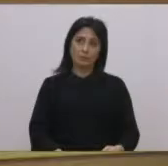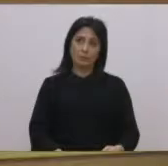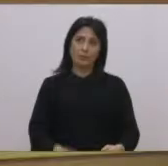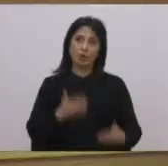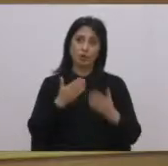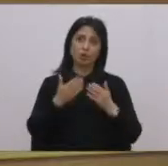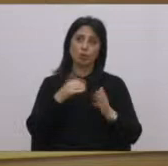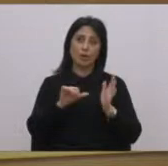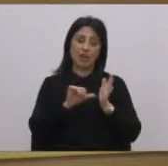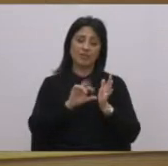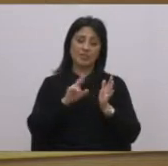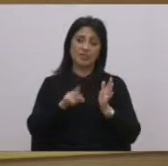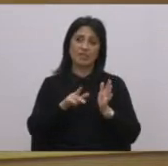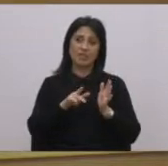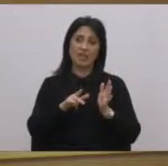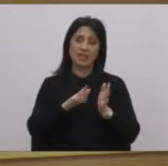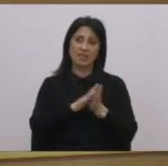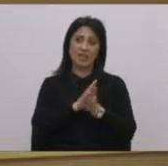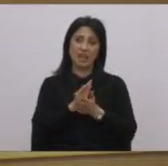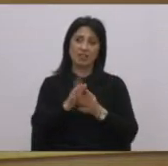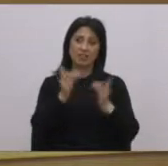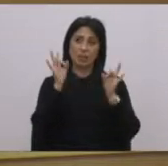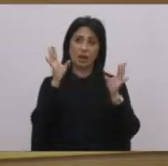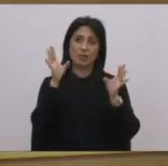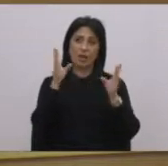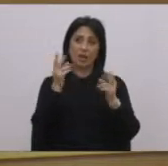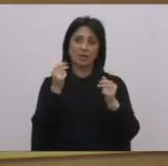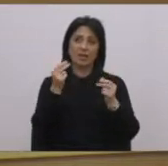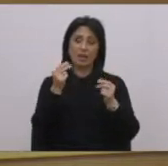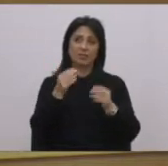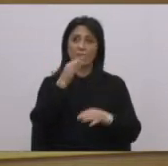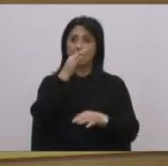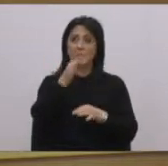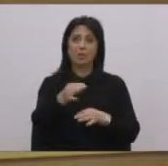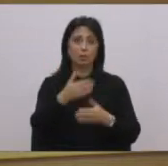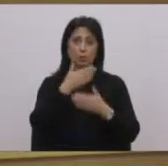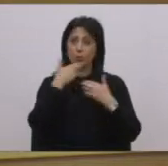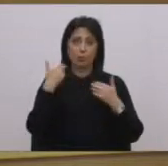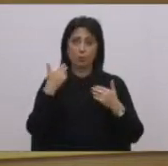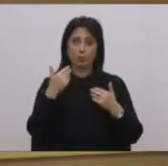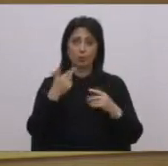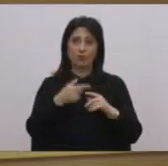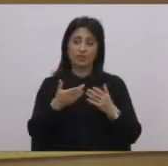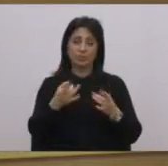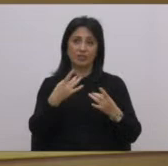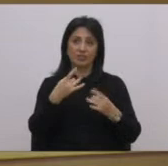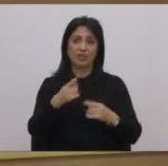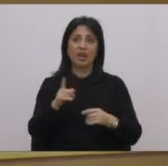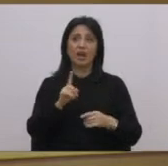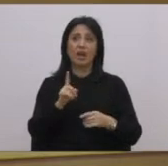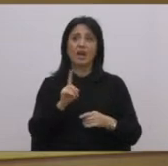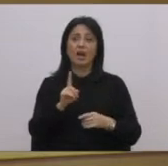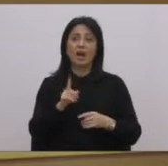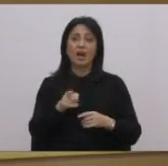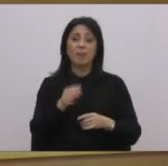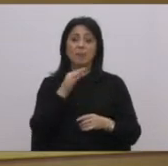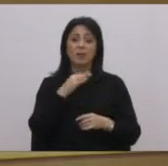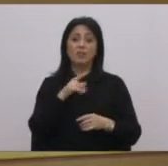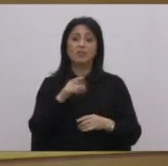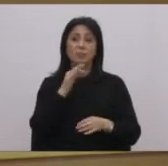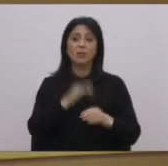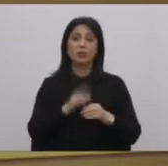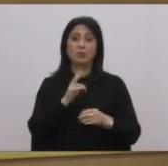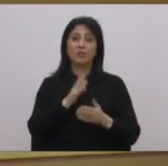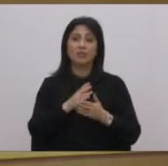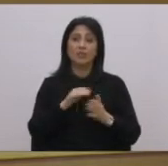თუმცა 6 წელი დაიხარჯა, გაიფლანგა თანხები და პასუხი ამაზე არუგია არავის და იქნებ გვითხრათ, რომ აი ამაზე პასუხისგებელი ვინ